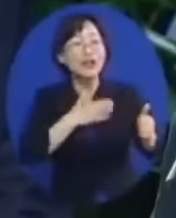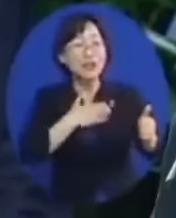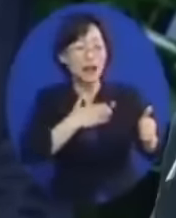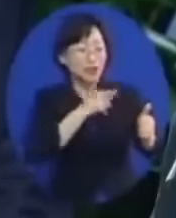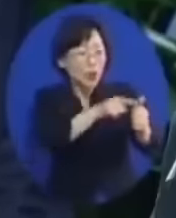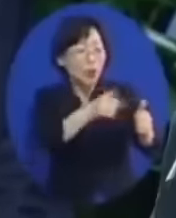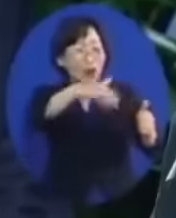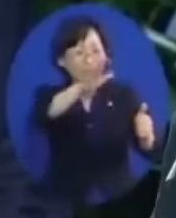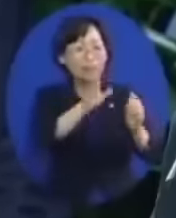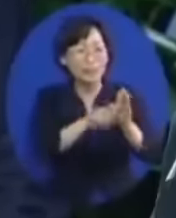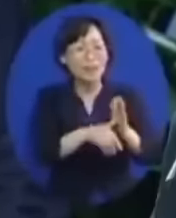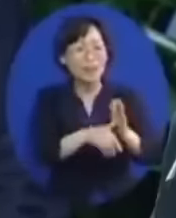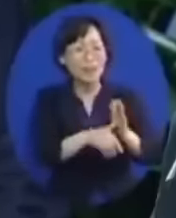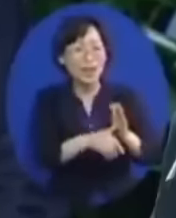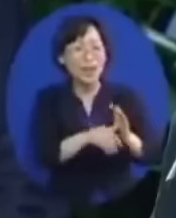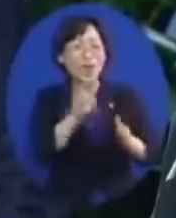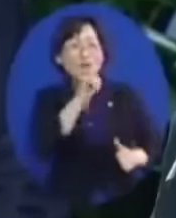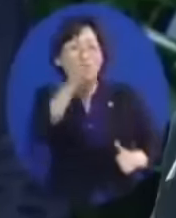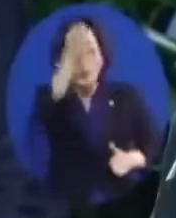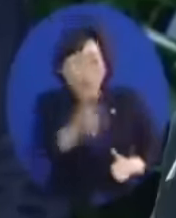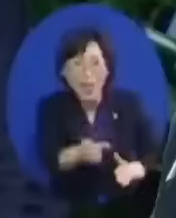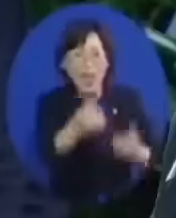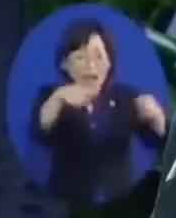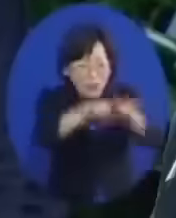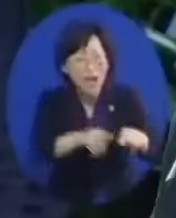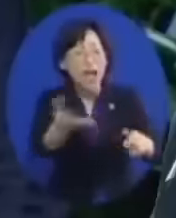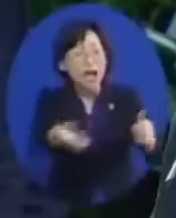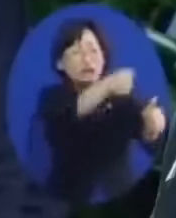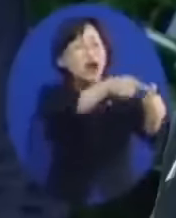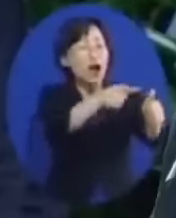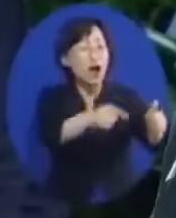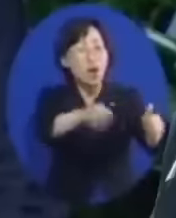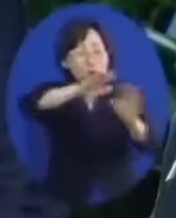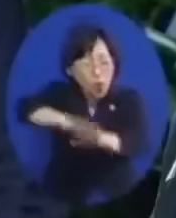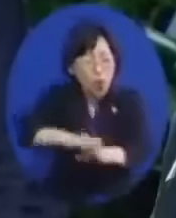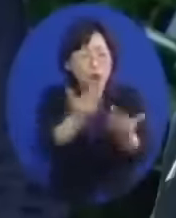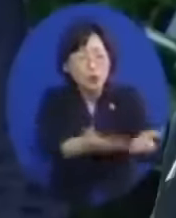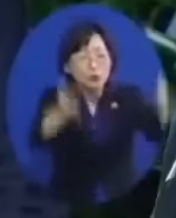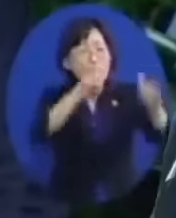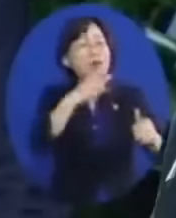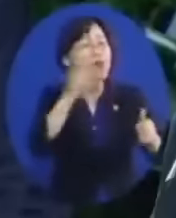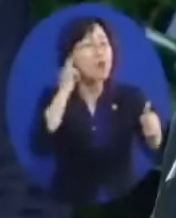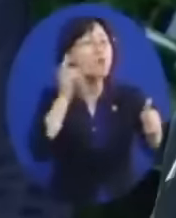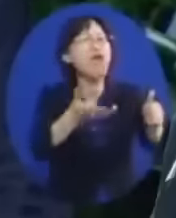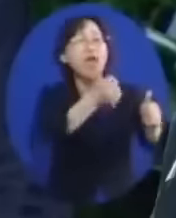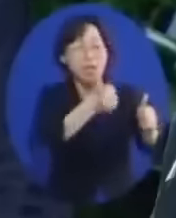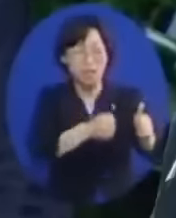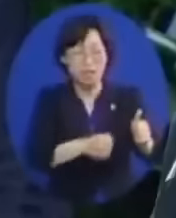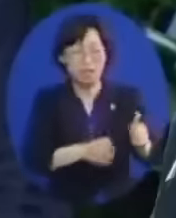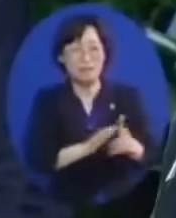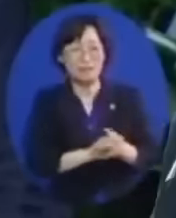때 촉대도 가지고 가라고 했는데 왜 촉대는 안 가져가고 쟁반만 가져왔냐.